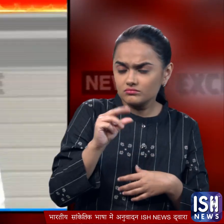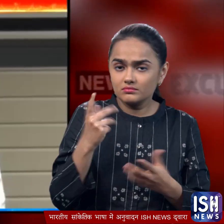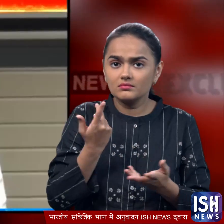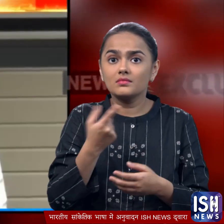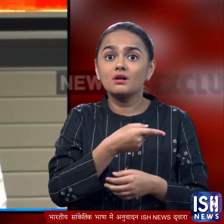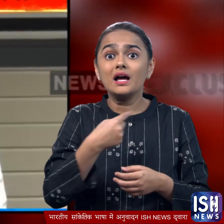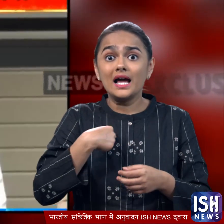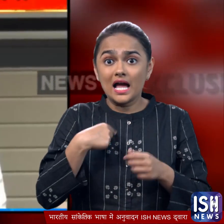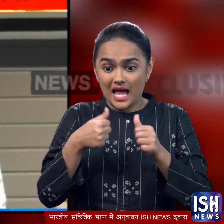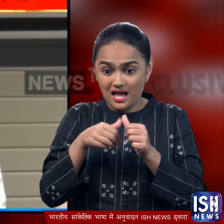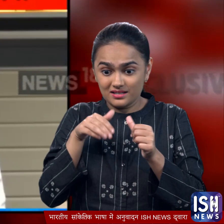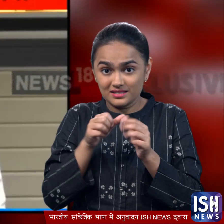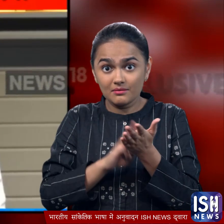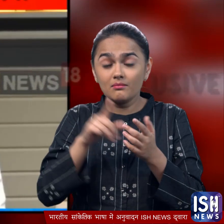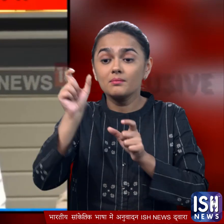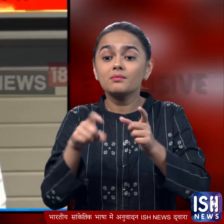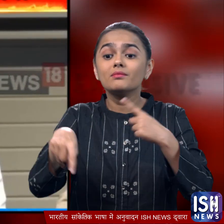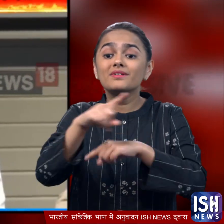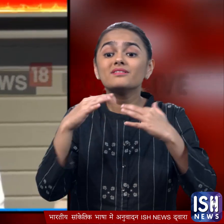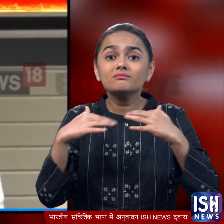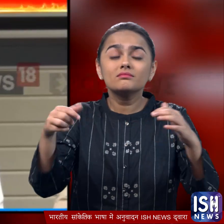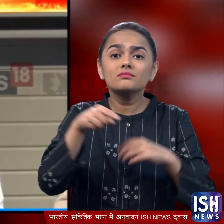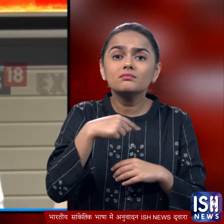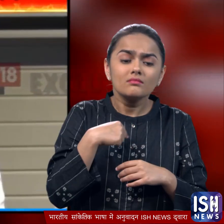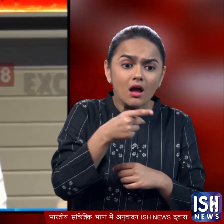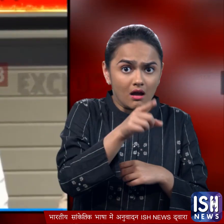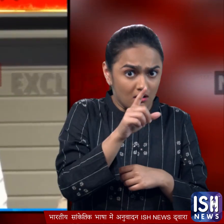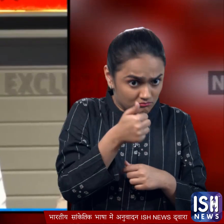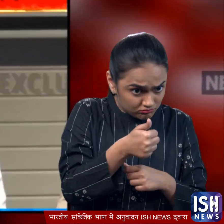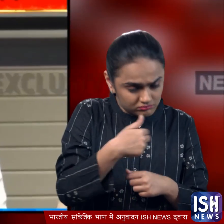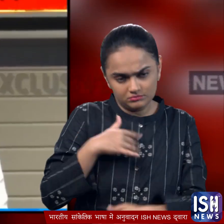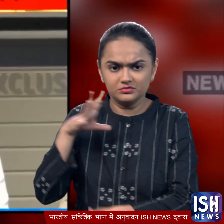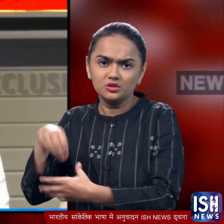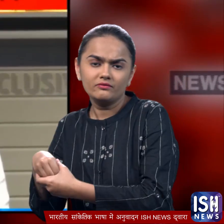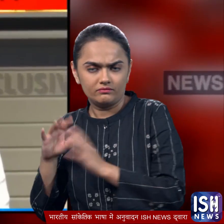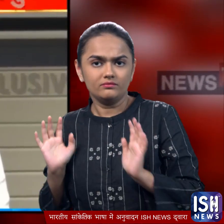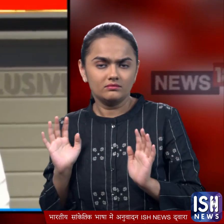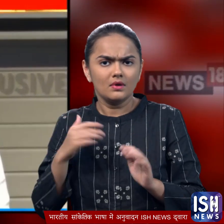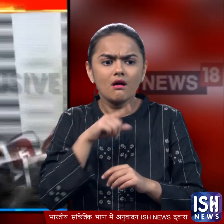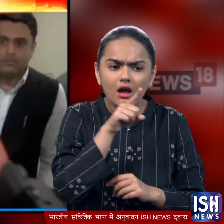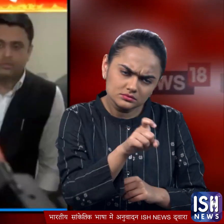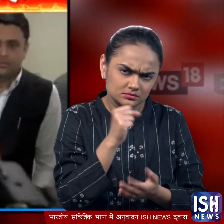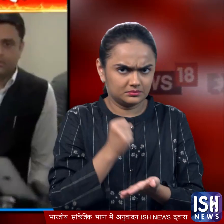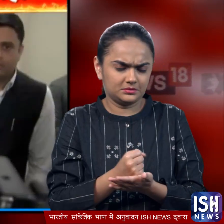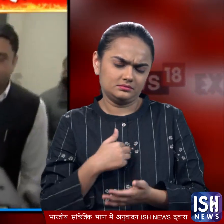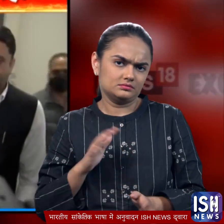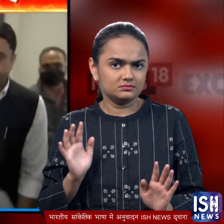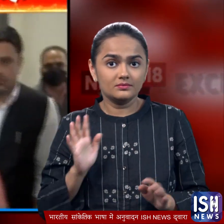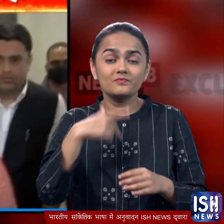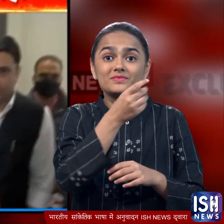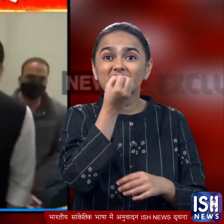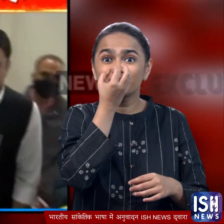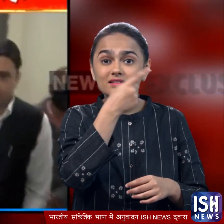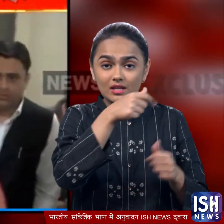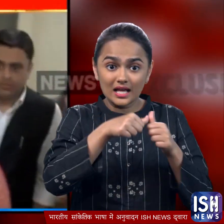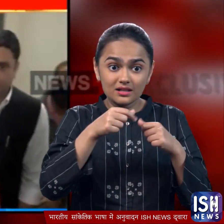हैं। मैं आजमगढ़ की जनता से अनुमति लेकर के ही चुनाव लड़ूंगा, अगर चुनाव लड़ता हूं तो। वहीं बीजेपी ने अखिलेश के